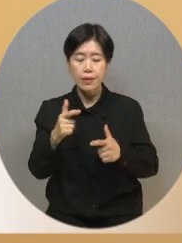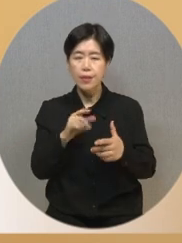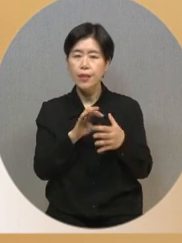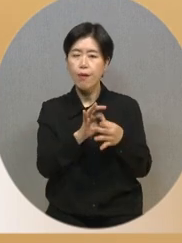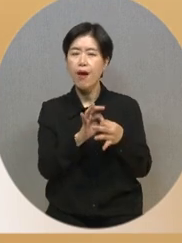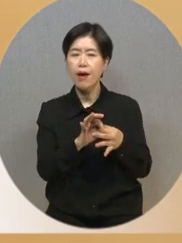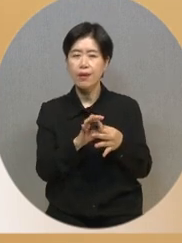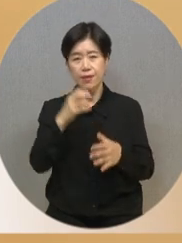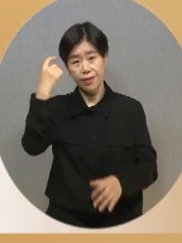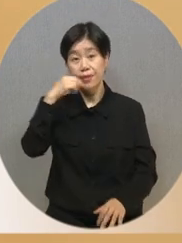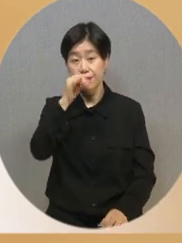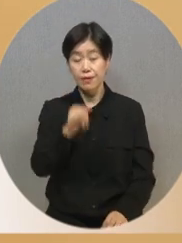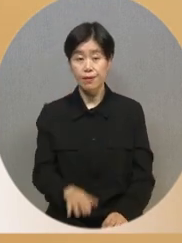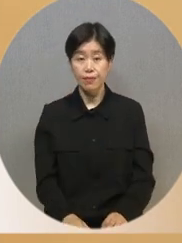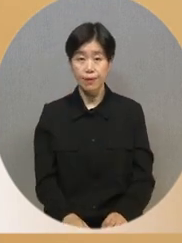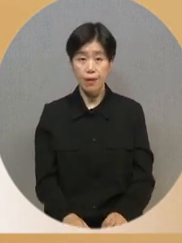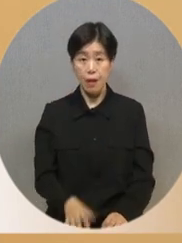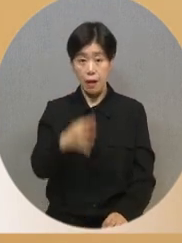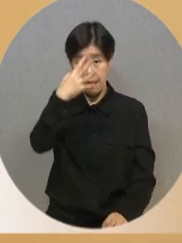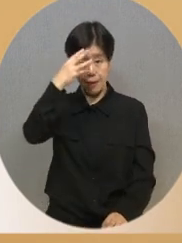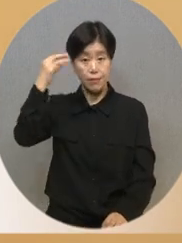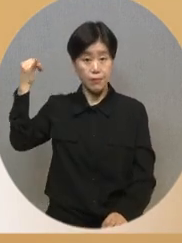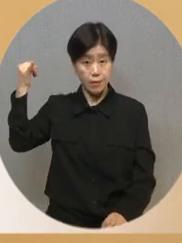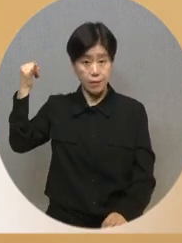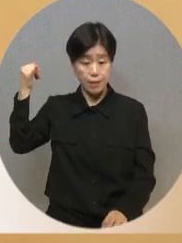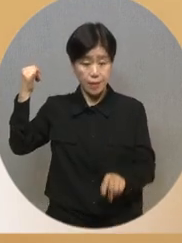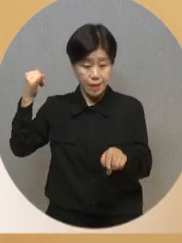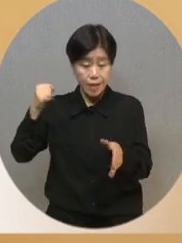들었어요. 할머니에게는 이 길이